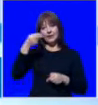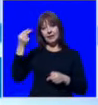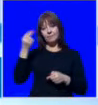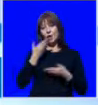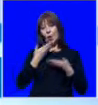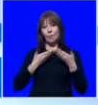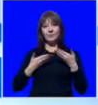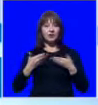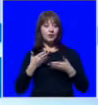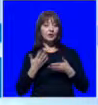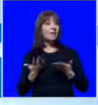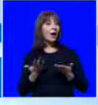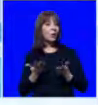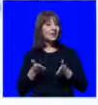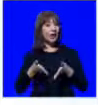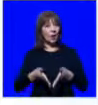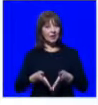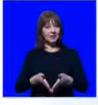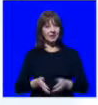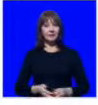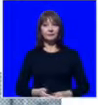днес. Вижте кои са гостите.